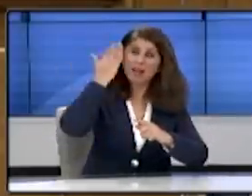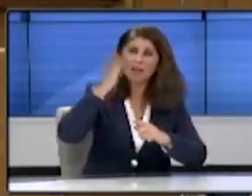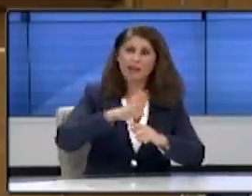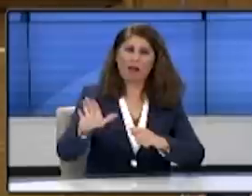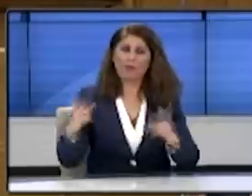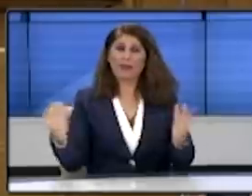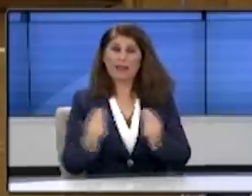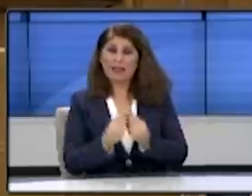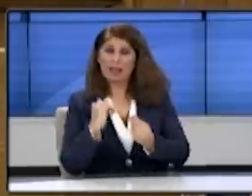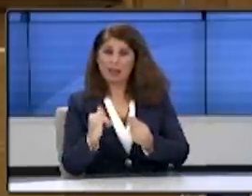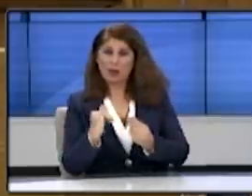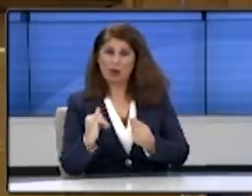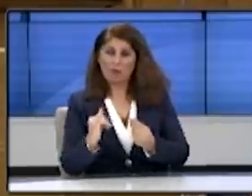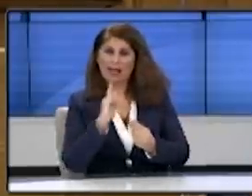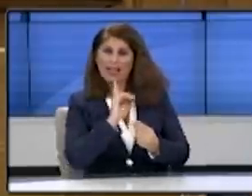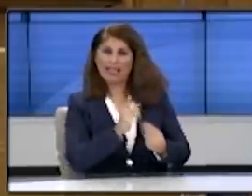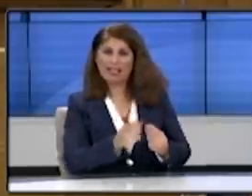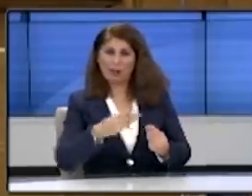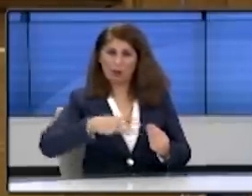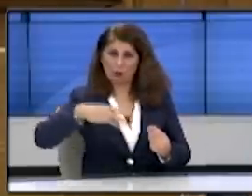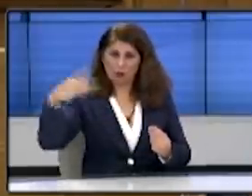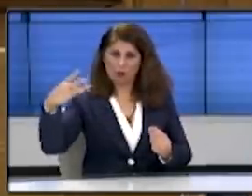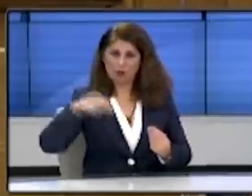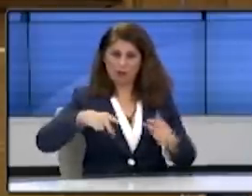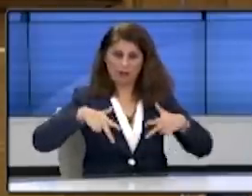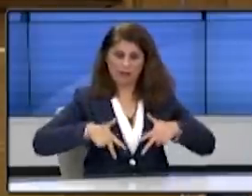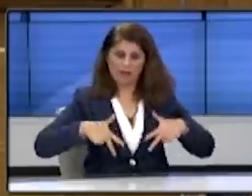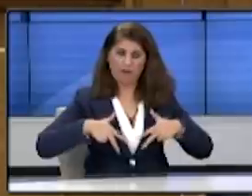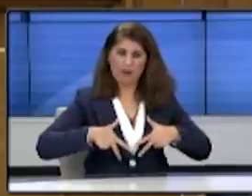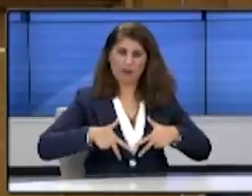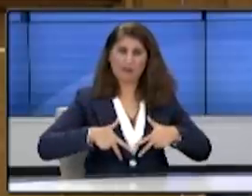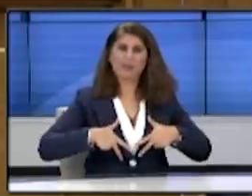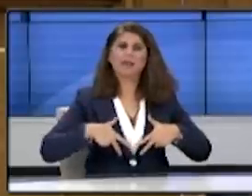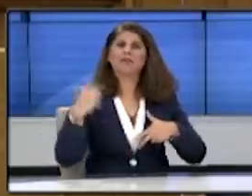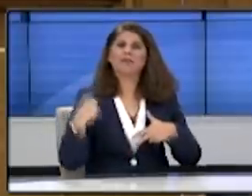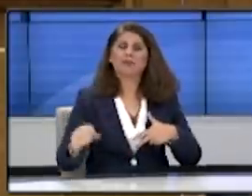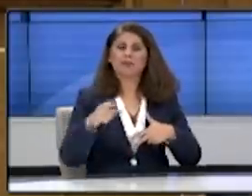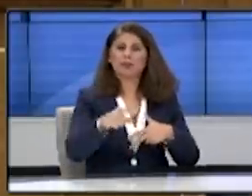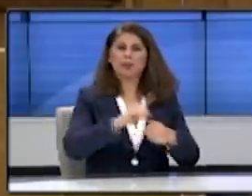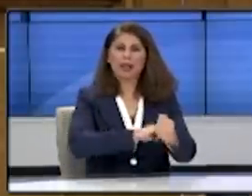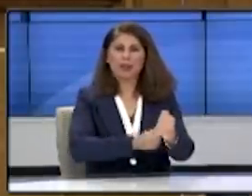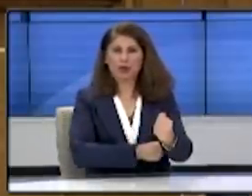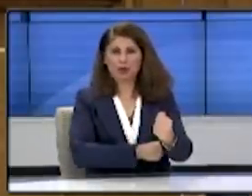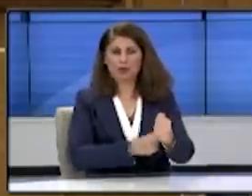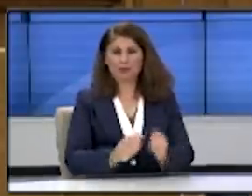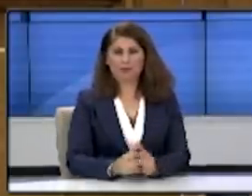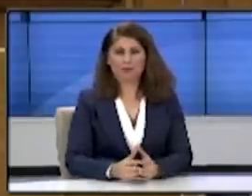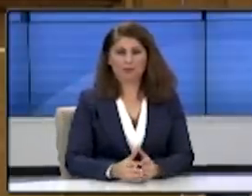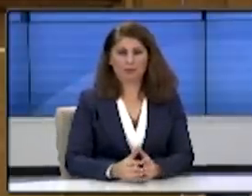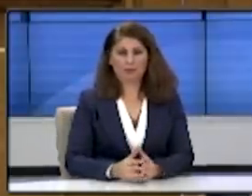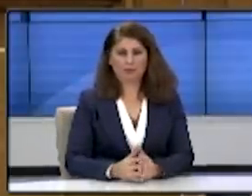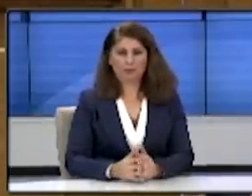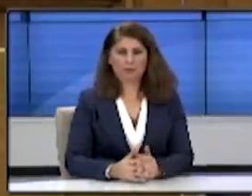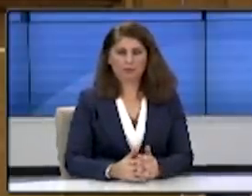βολική επίσης η κριτική του ΣΥΡΙΖΑ ότι από την κυβέρνησή σας λείπει η ικανότητα.